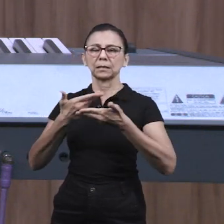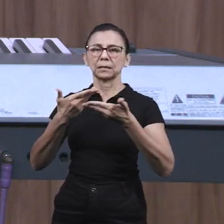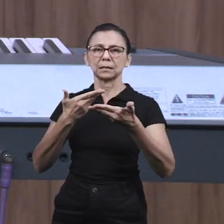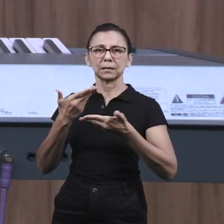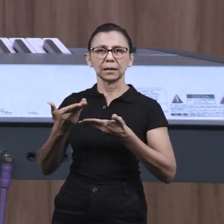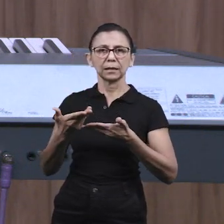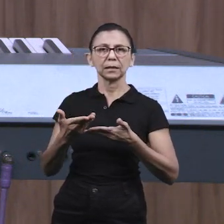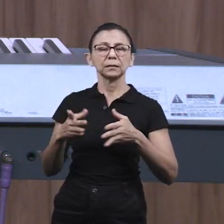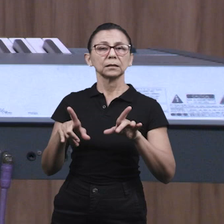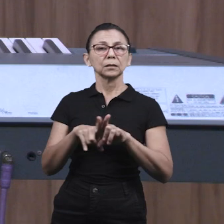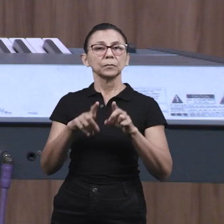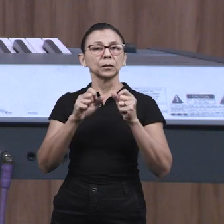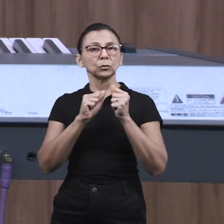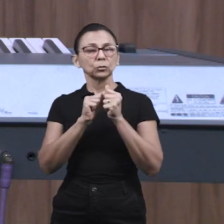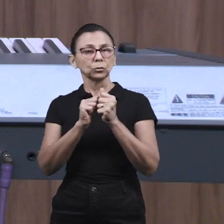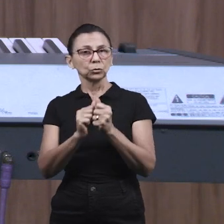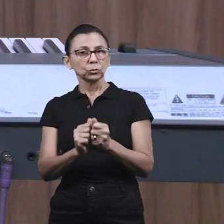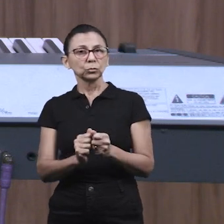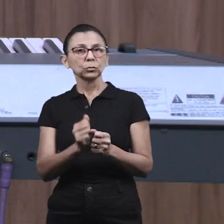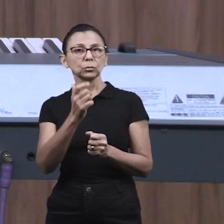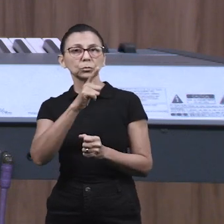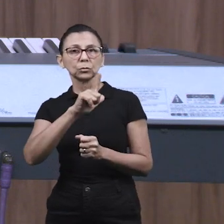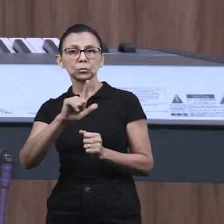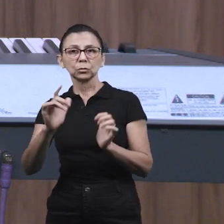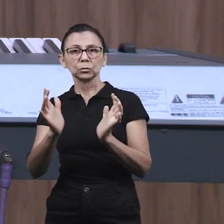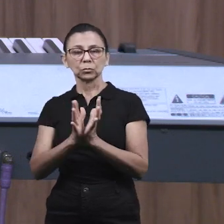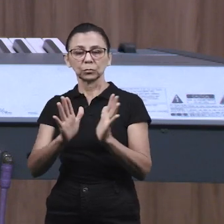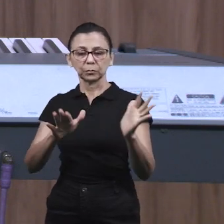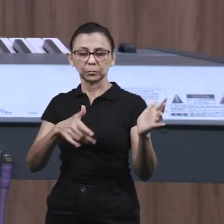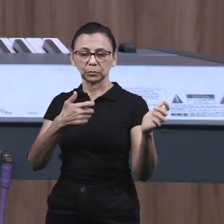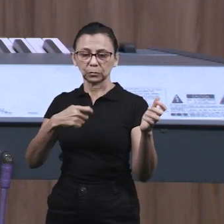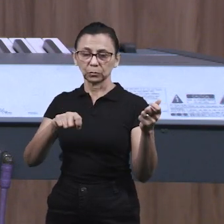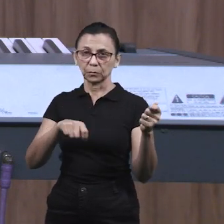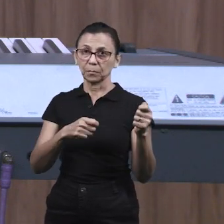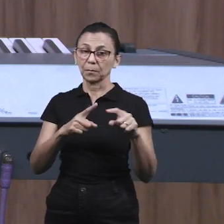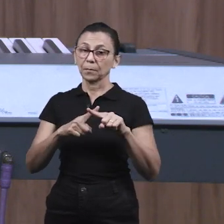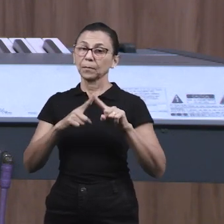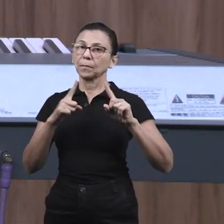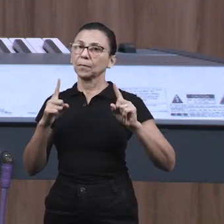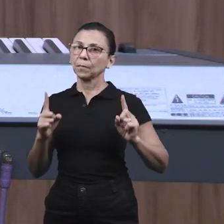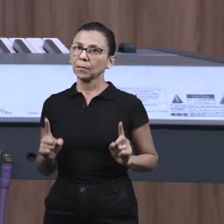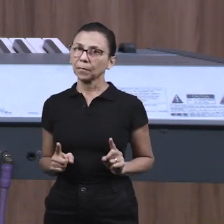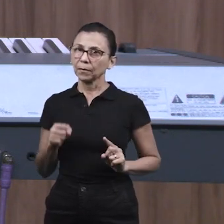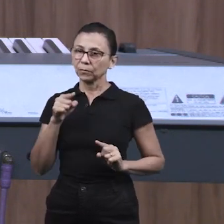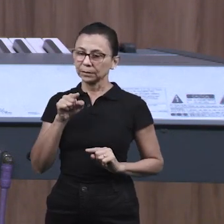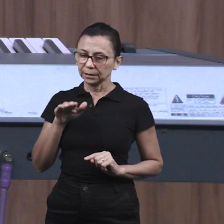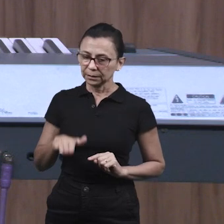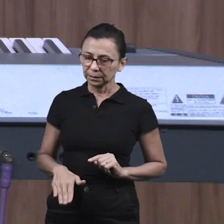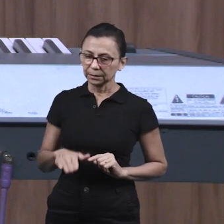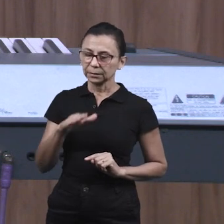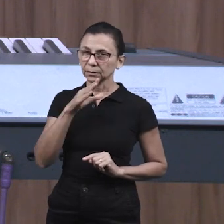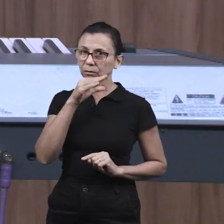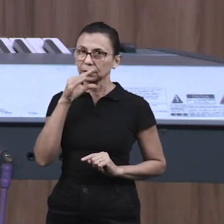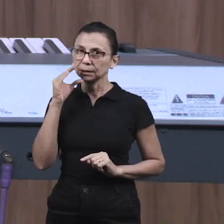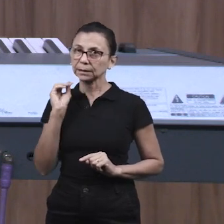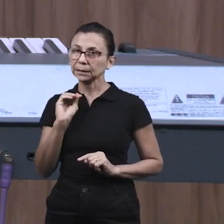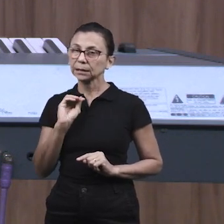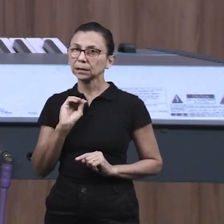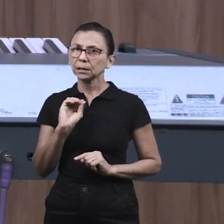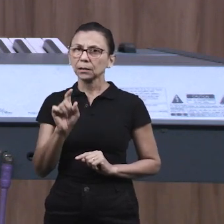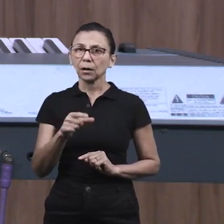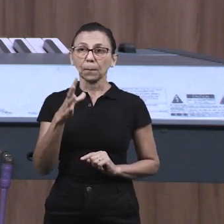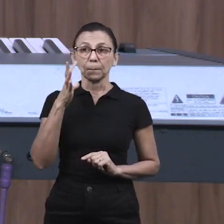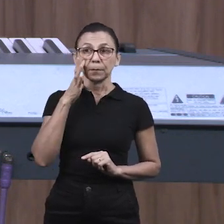et même pendant le culte ensemble avec les frères, avec les autres musiciens. Mais pour cela, vous qui êtes enfant